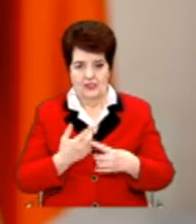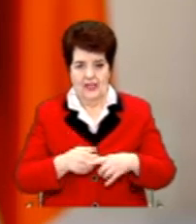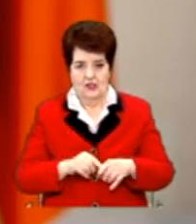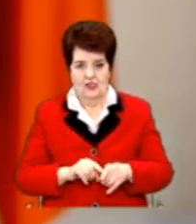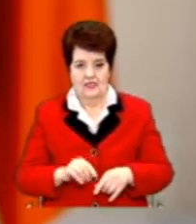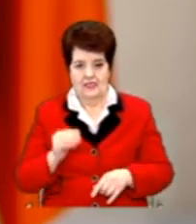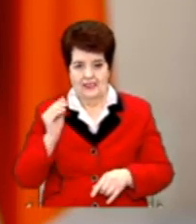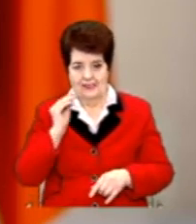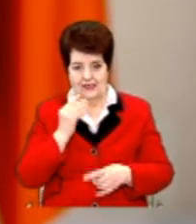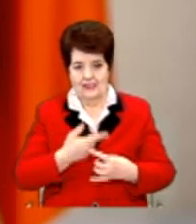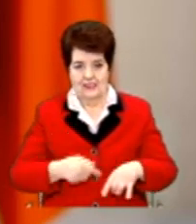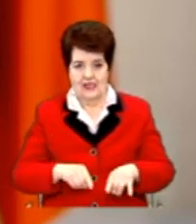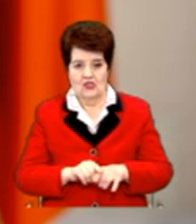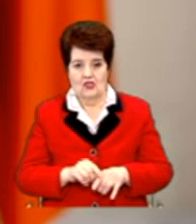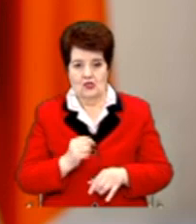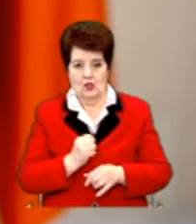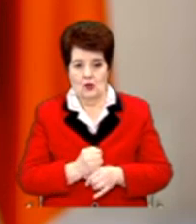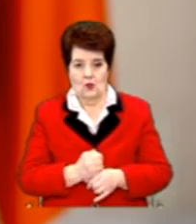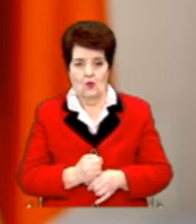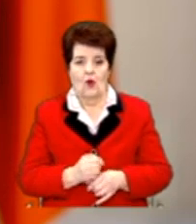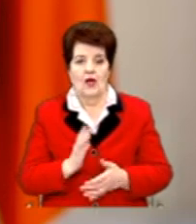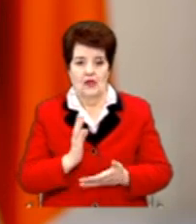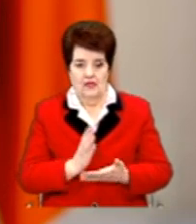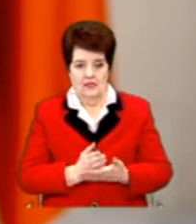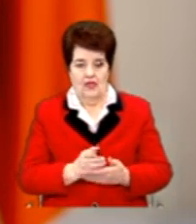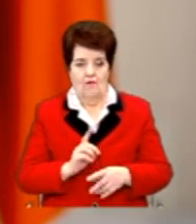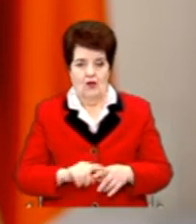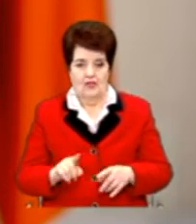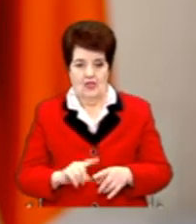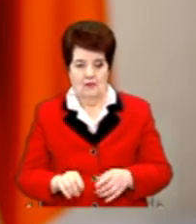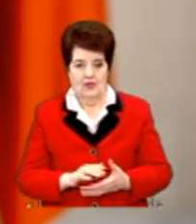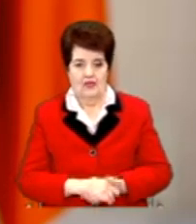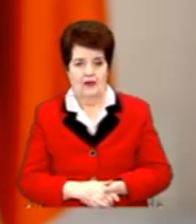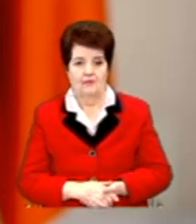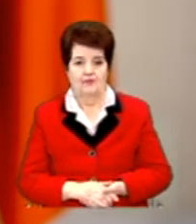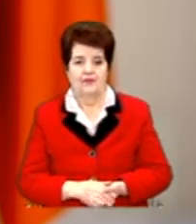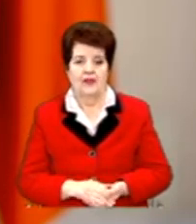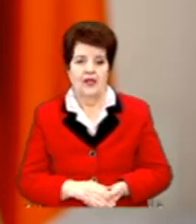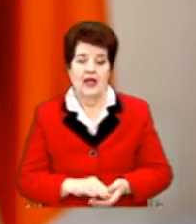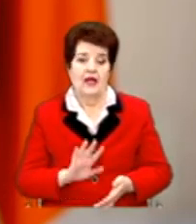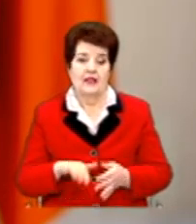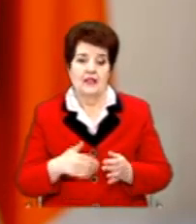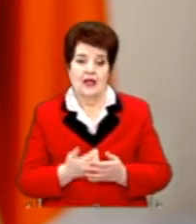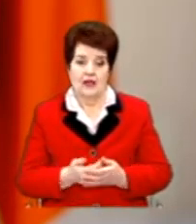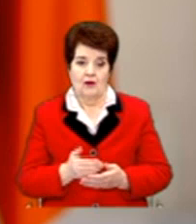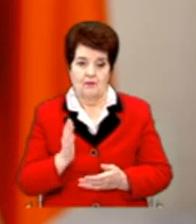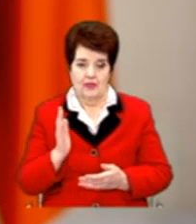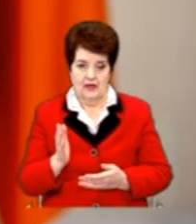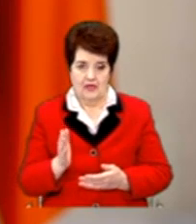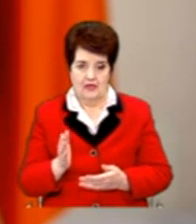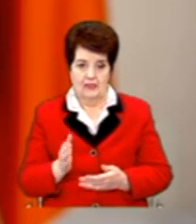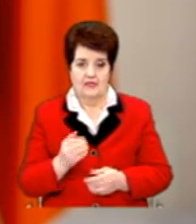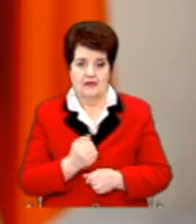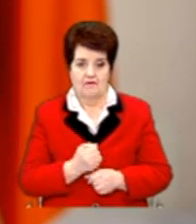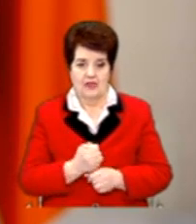sens. Acest lucru sper să se întâmple foarte repede. Dar, până atunci, cred că putem să